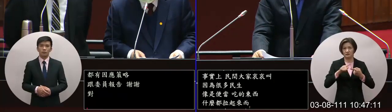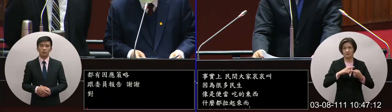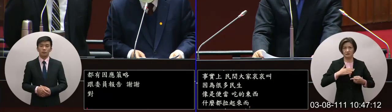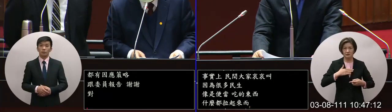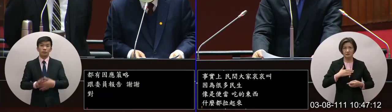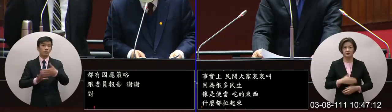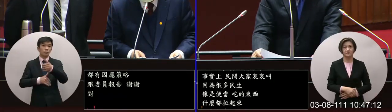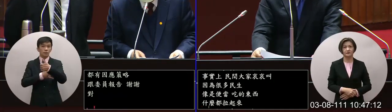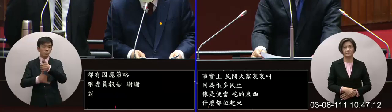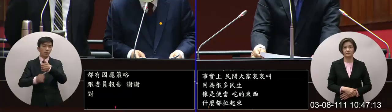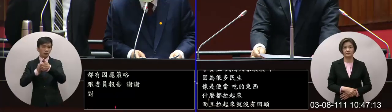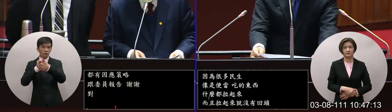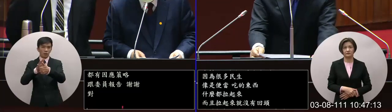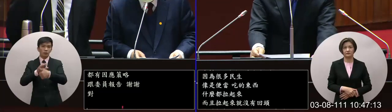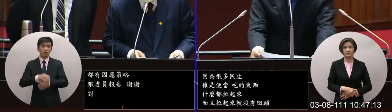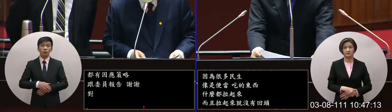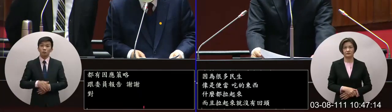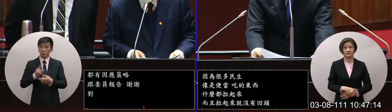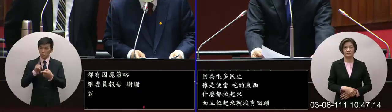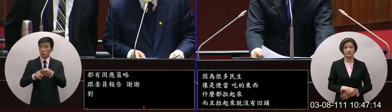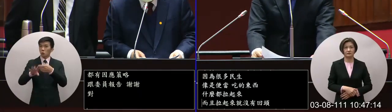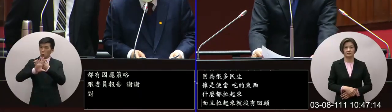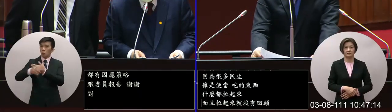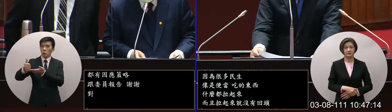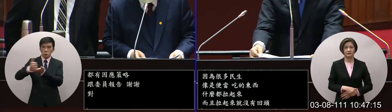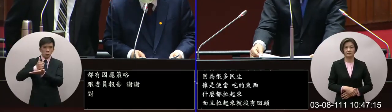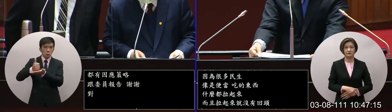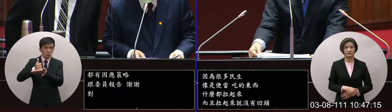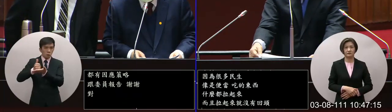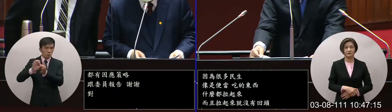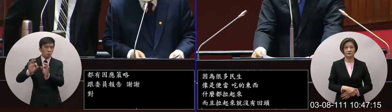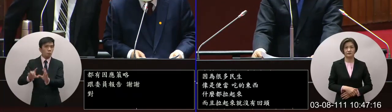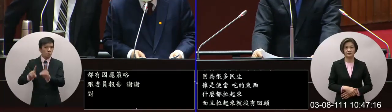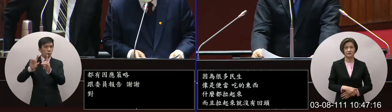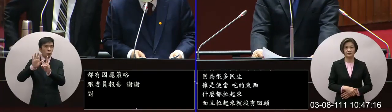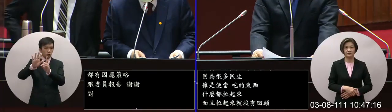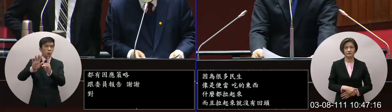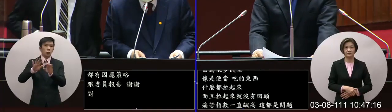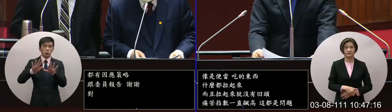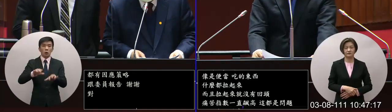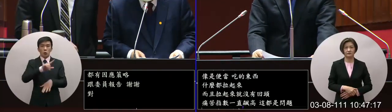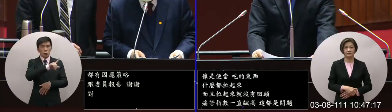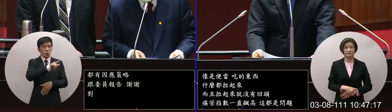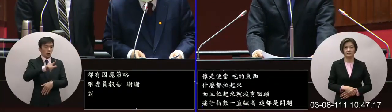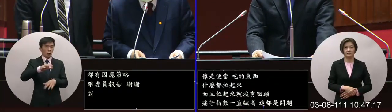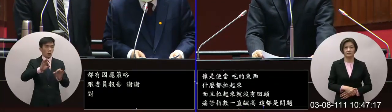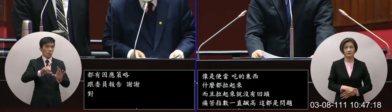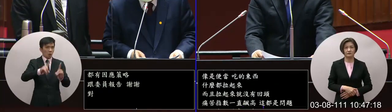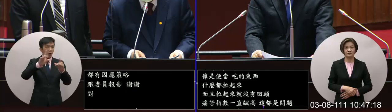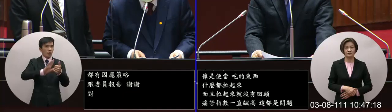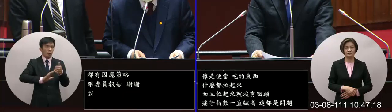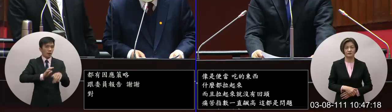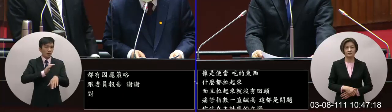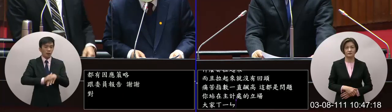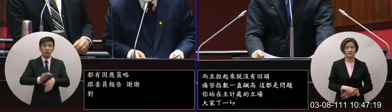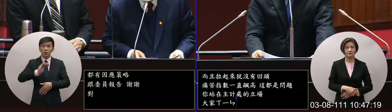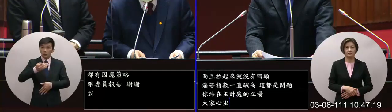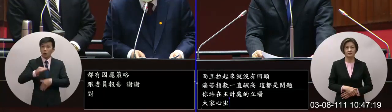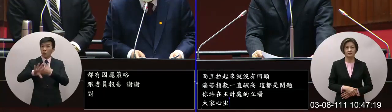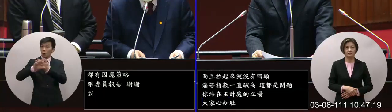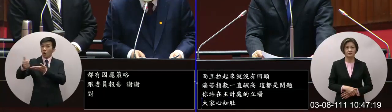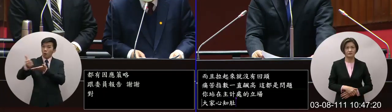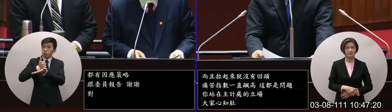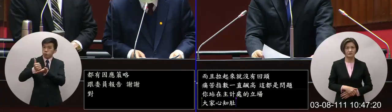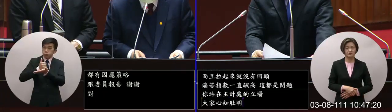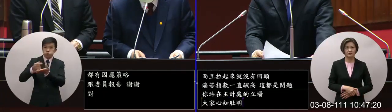跟那个委员报告一下，的确因为进口成本的提高，我们会有那个物价上涨的压力。可是那个我们进口的数量啊，仍